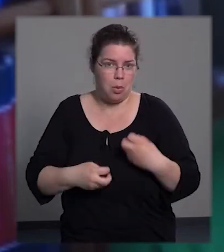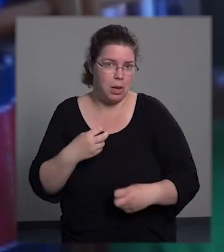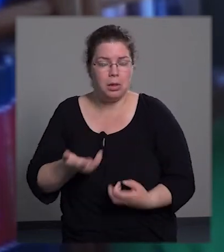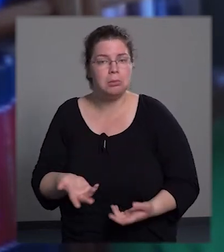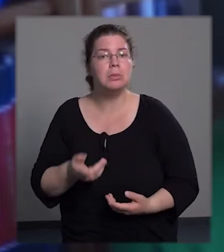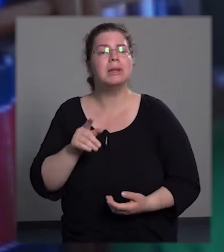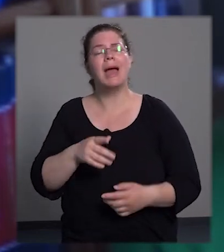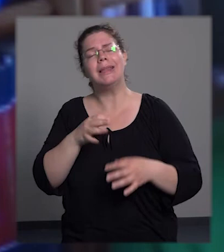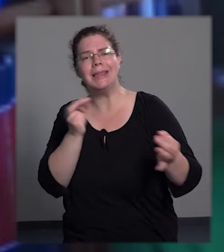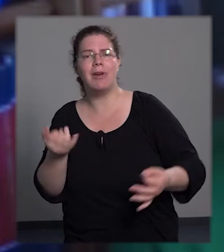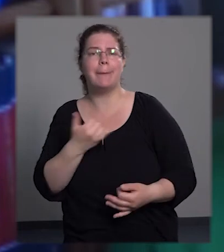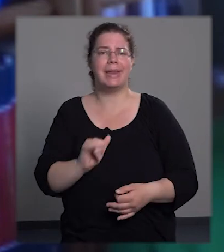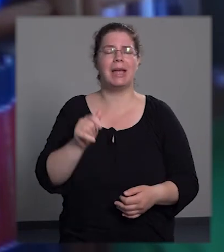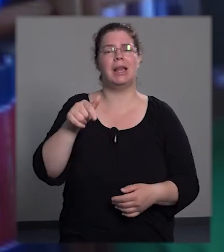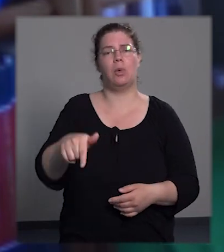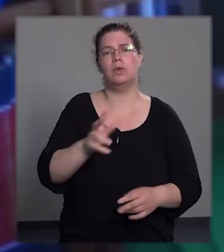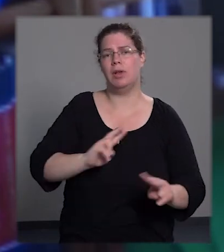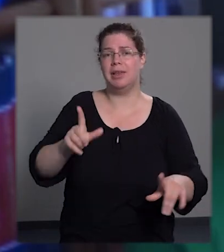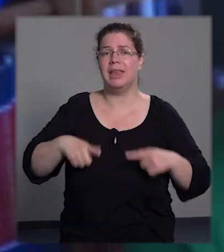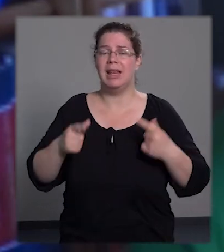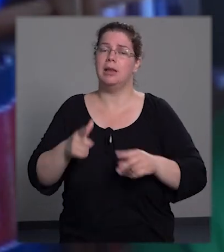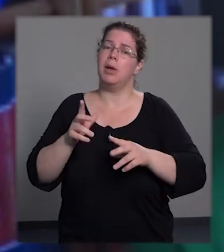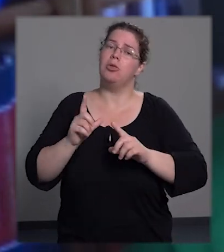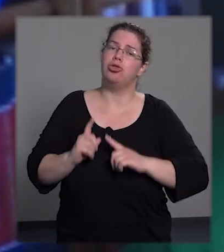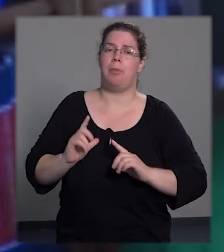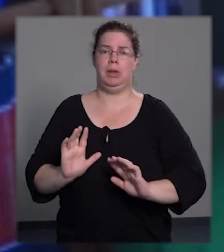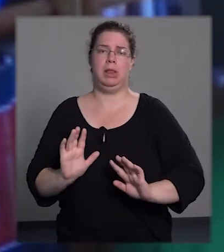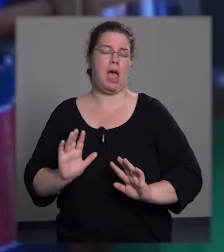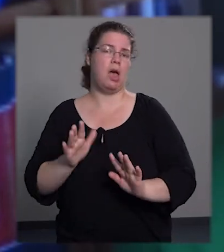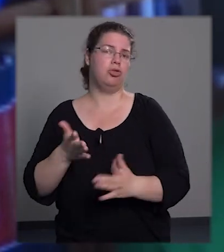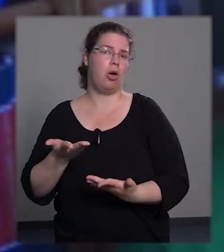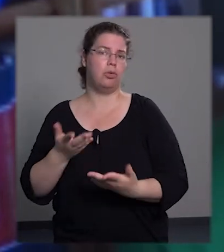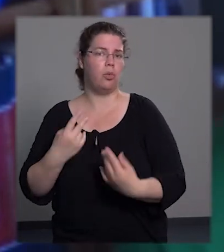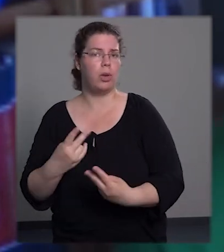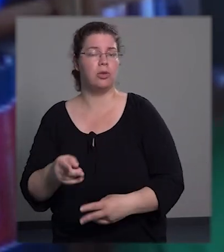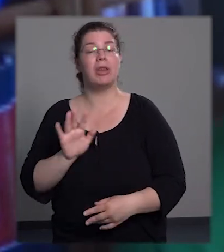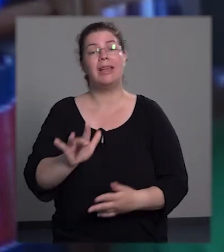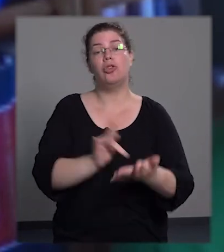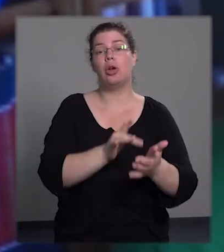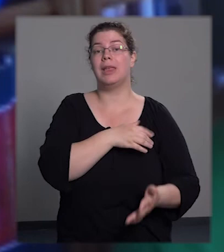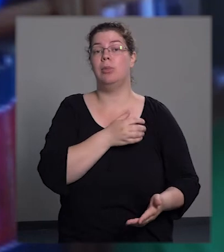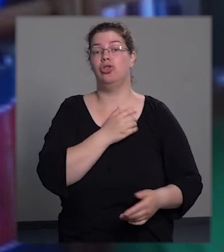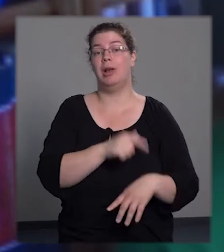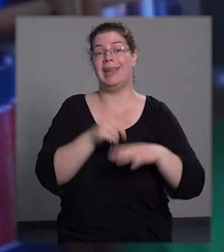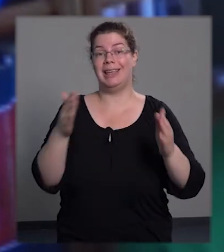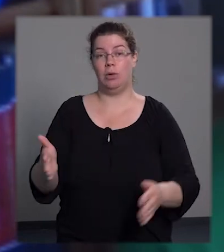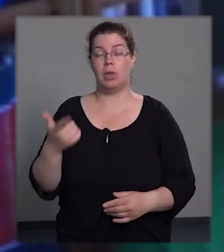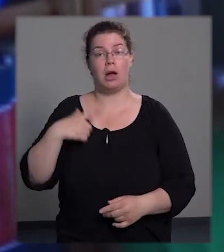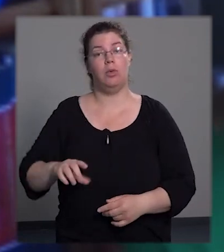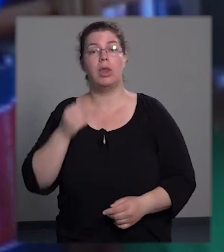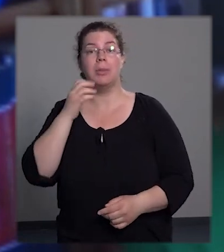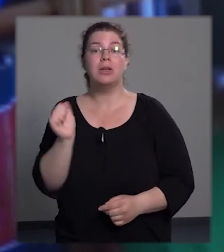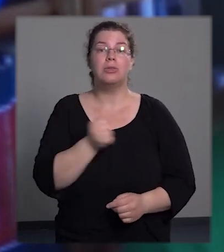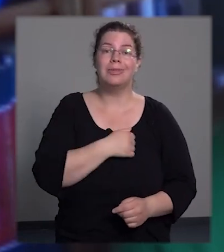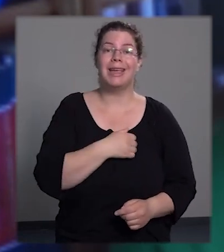tehát mindenkinek ott van az életében, hogy a stabilitás fontos. Tehát neki is a középiskolai időszaka volt az, amikor végre a